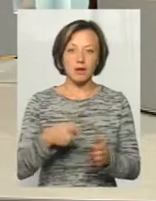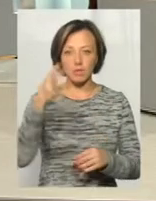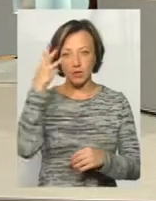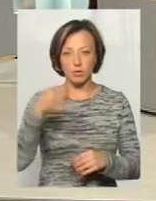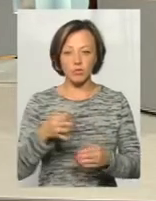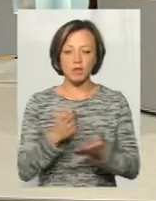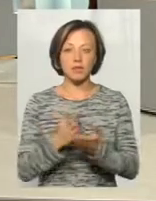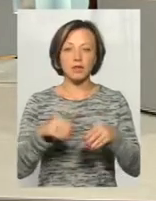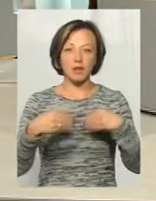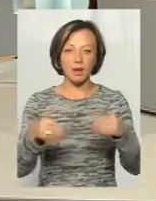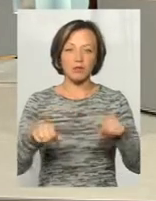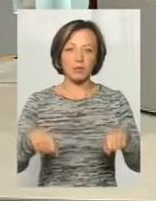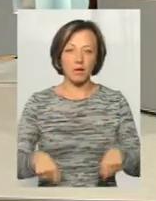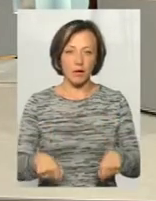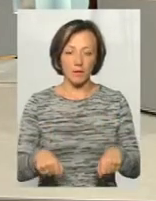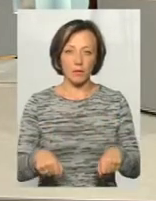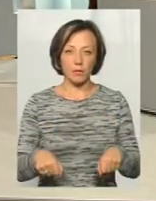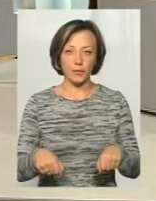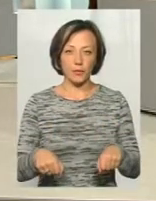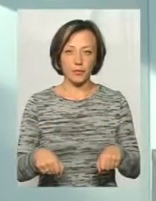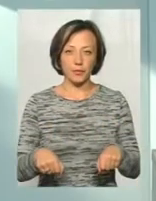право сьогодні